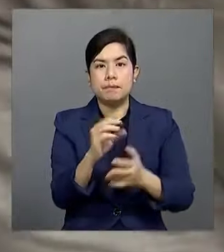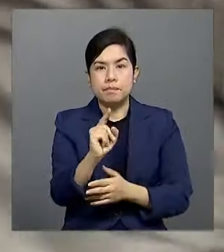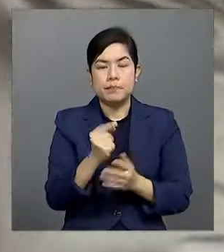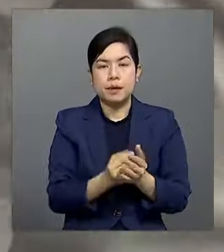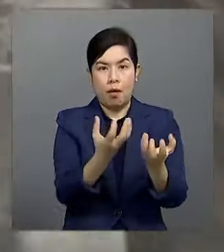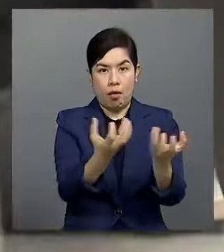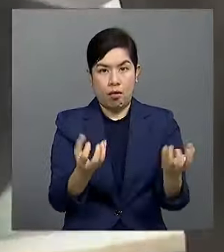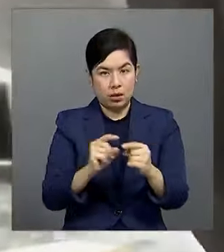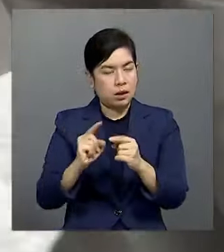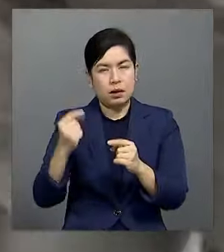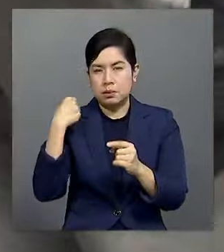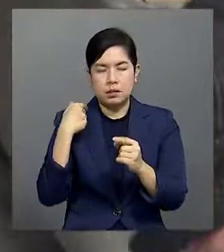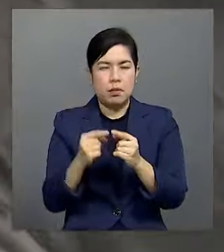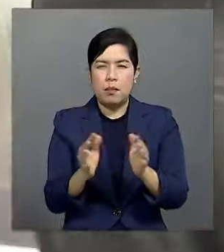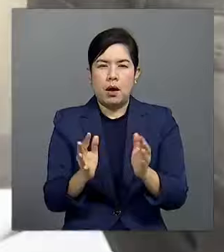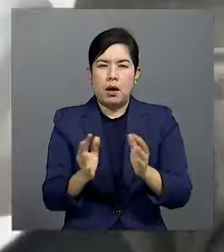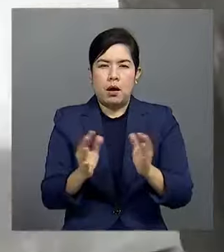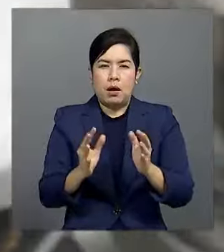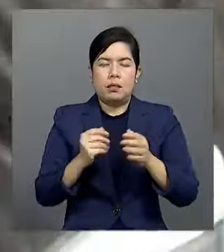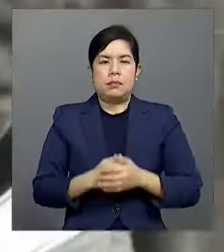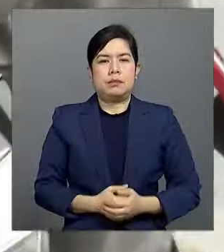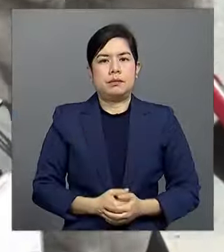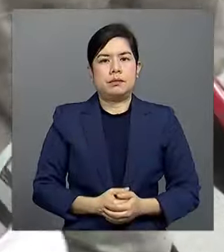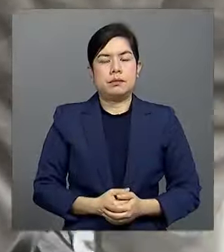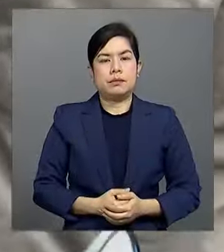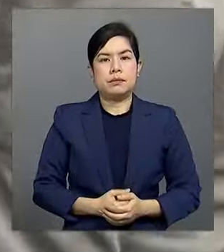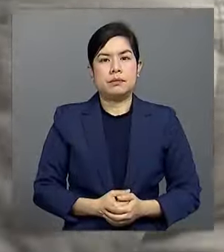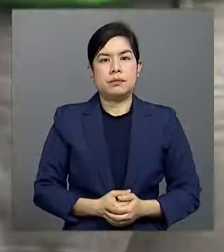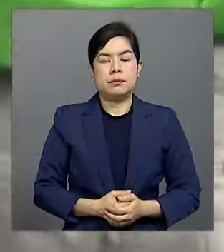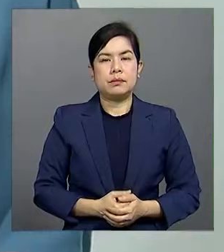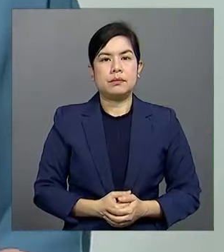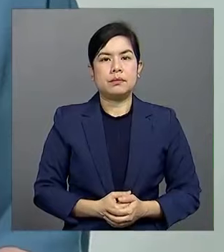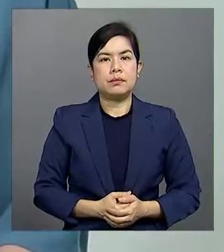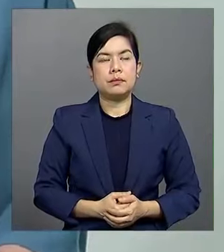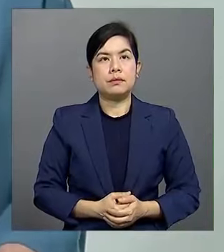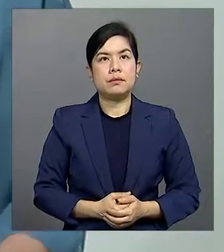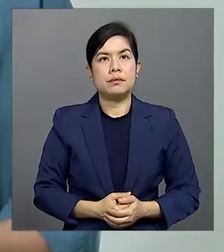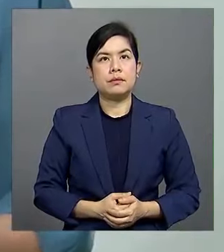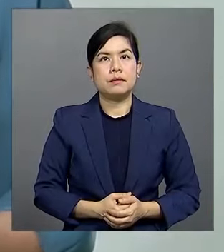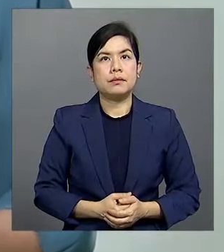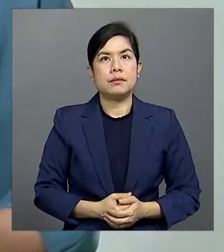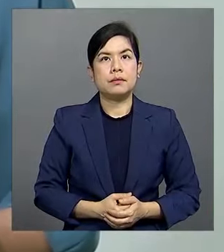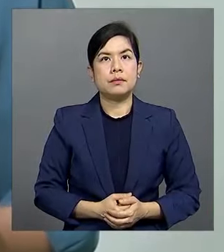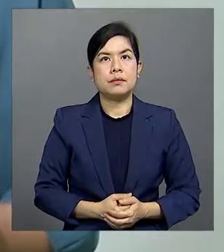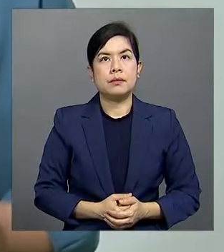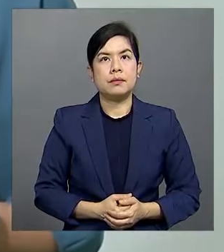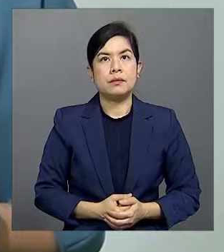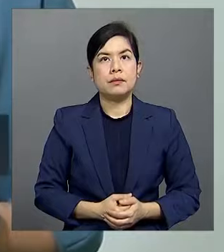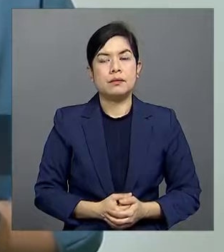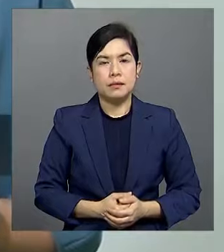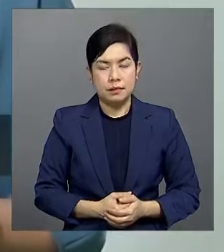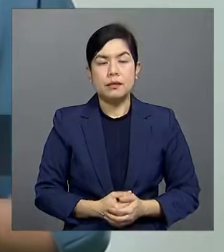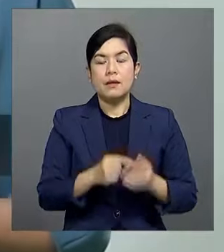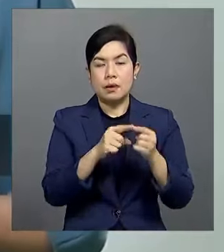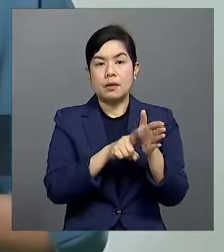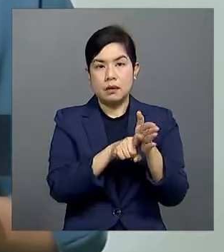กินหรือ over packaging ก็ คือตอนช่วงโควิดเนี่ย